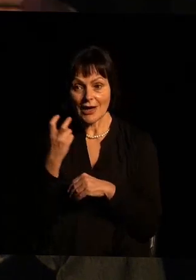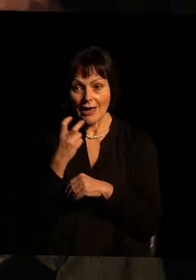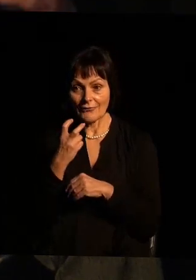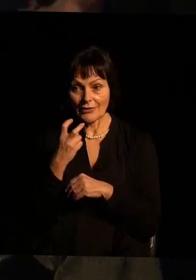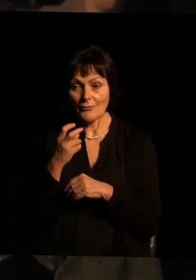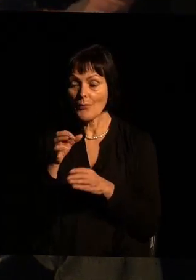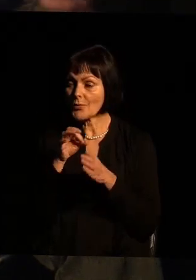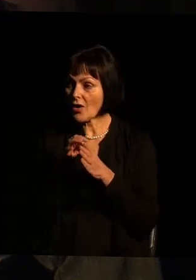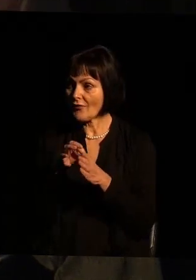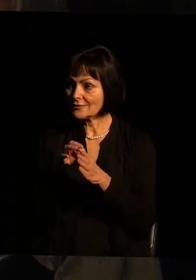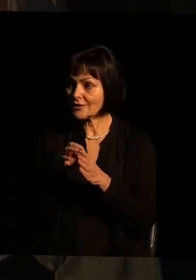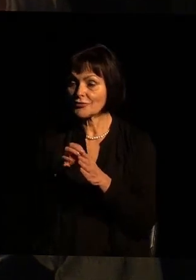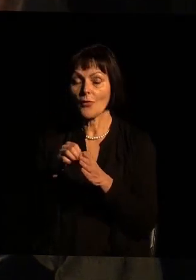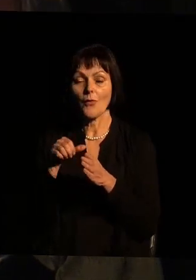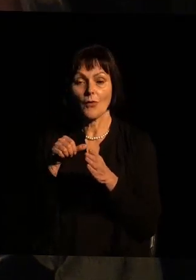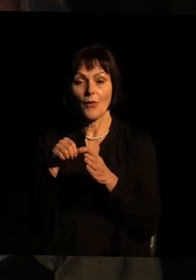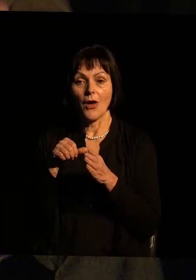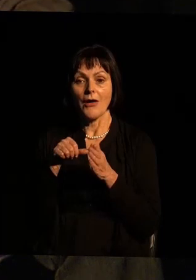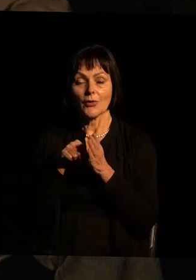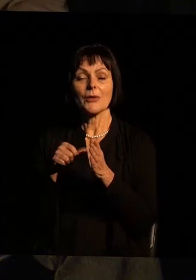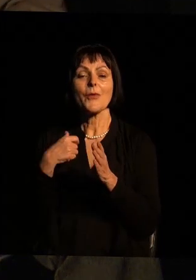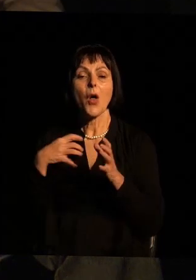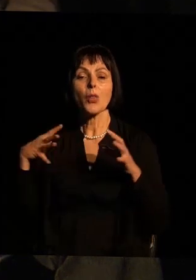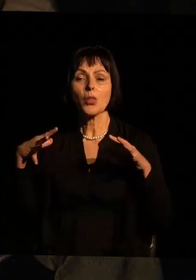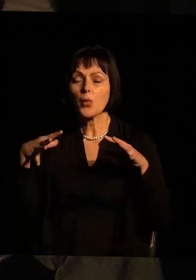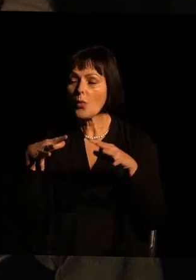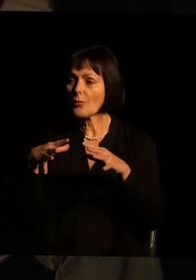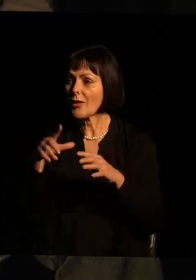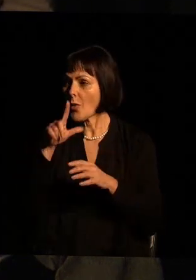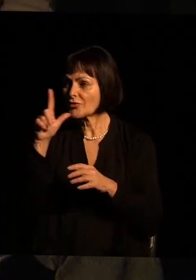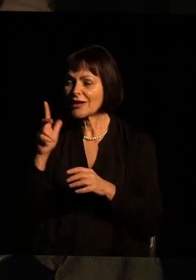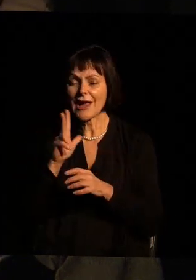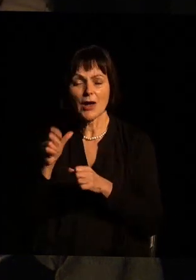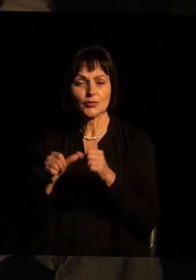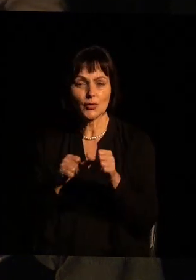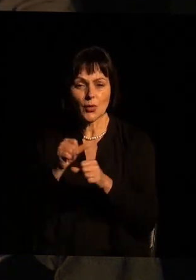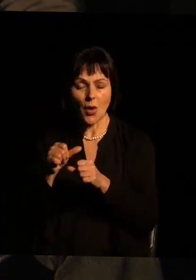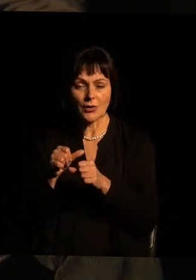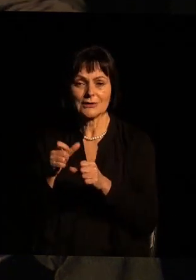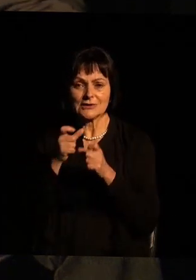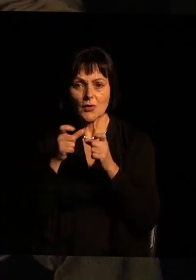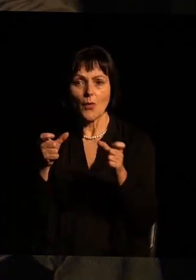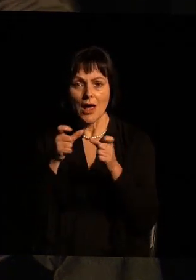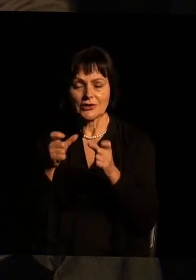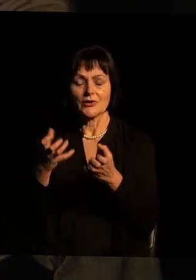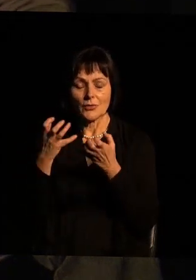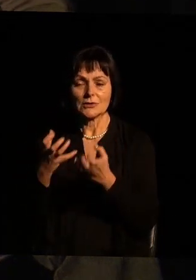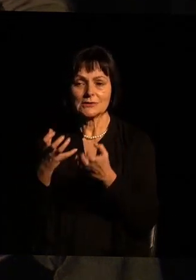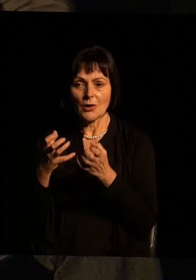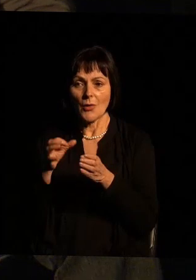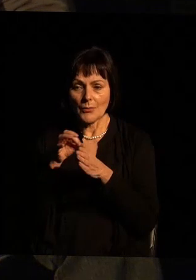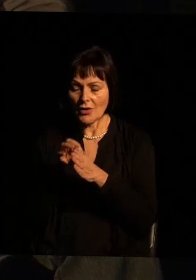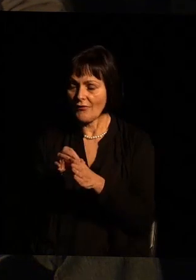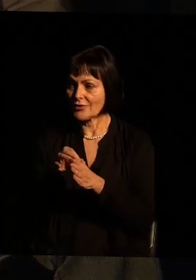atrakcyjniejszy w prowadzeniu wypraw, dlatego że no, tłumy ludzi no, każdego roku się zgłaszają, żeby ewentualnie